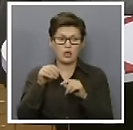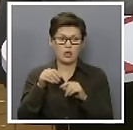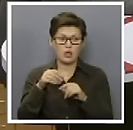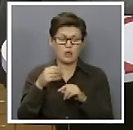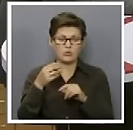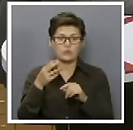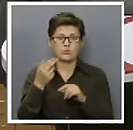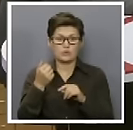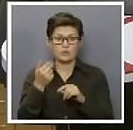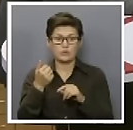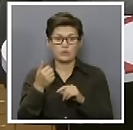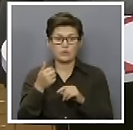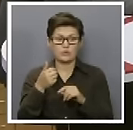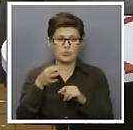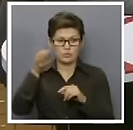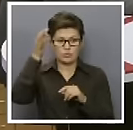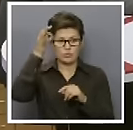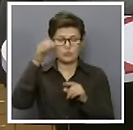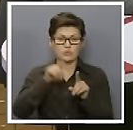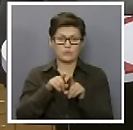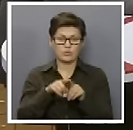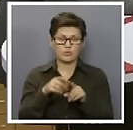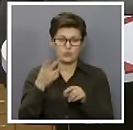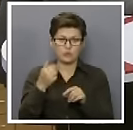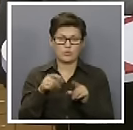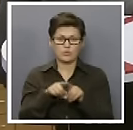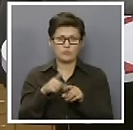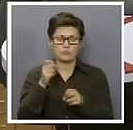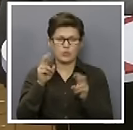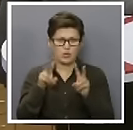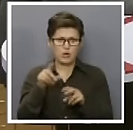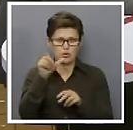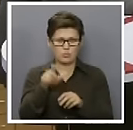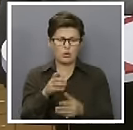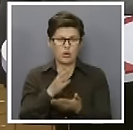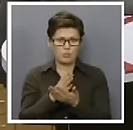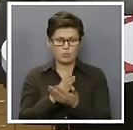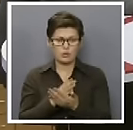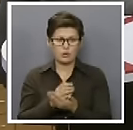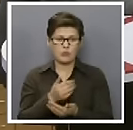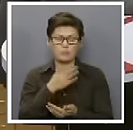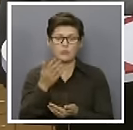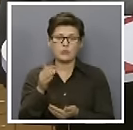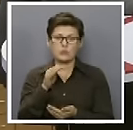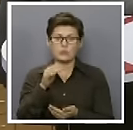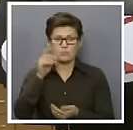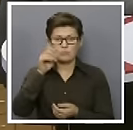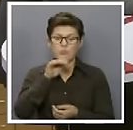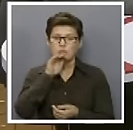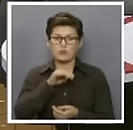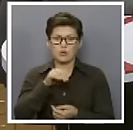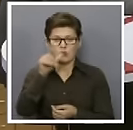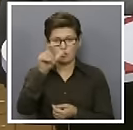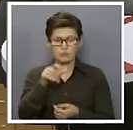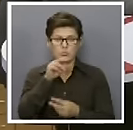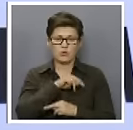я осындай отайзе мемлекеттер есіне түседі, я осындай бір маман бар. Яғни біз мамандарымыздың өзінің еңбегіні